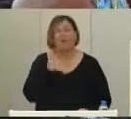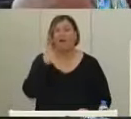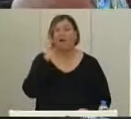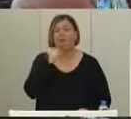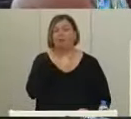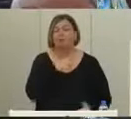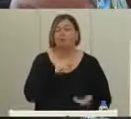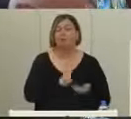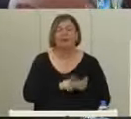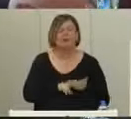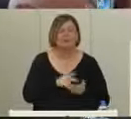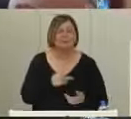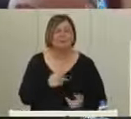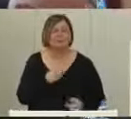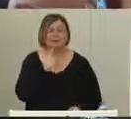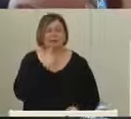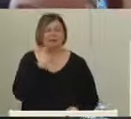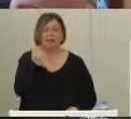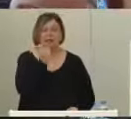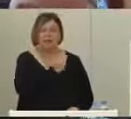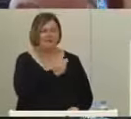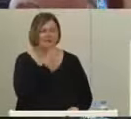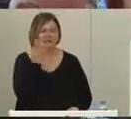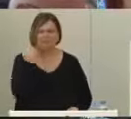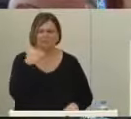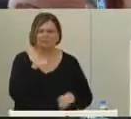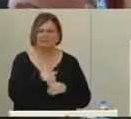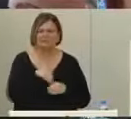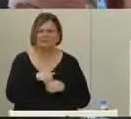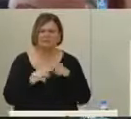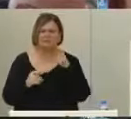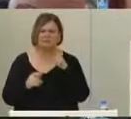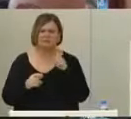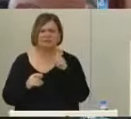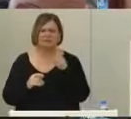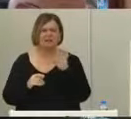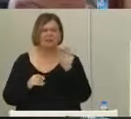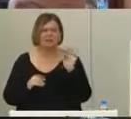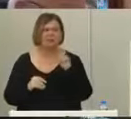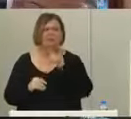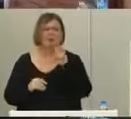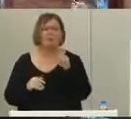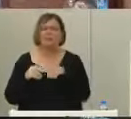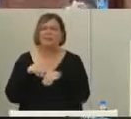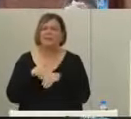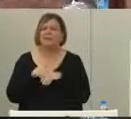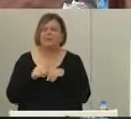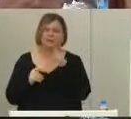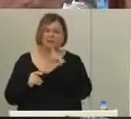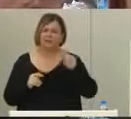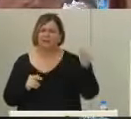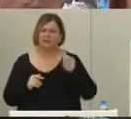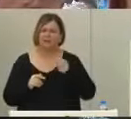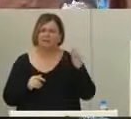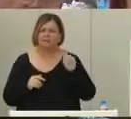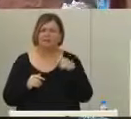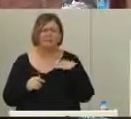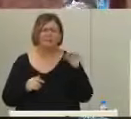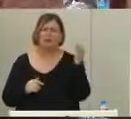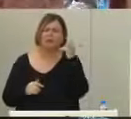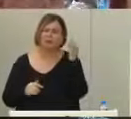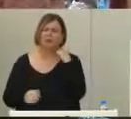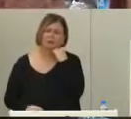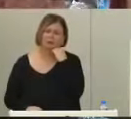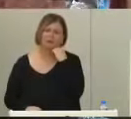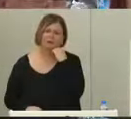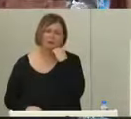Partili üyelerimiz önergelerini veriyorlar. Geçen meclislerden birisinde tam saydım 10 meclis önergesinde burada dinlemek durumunda